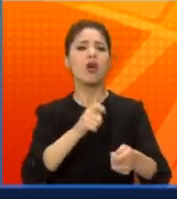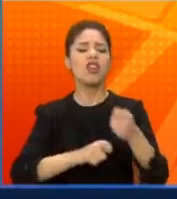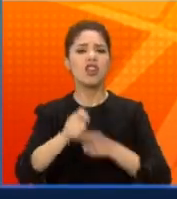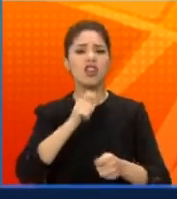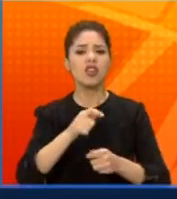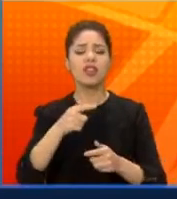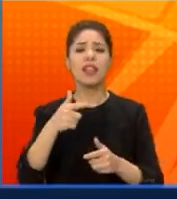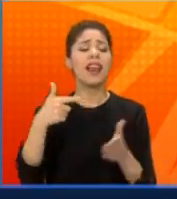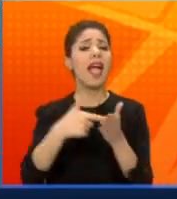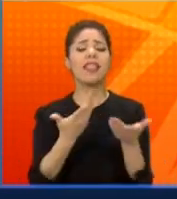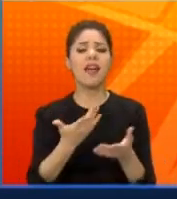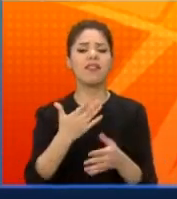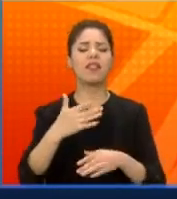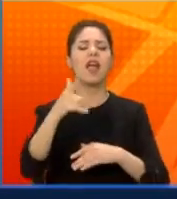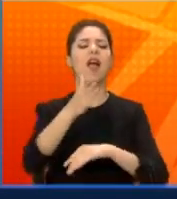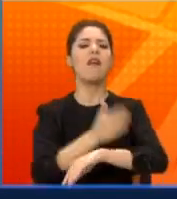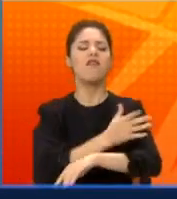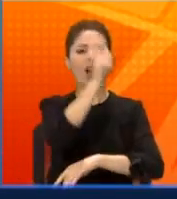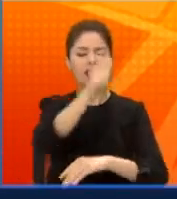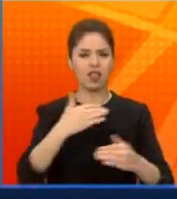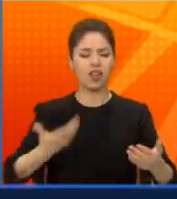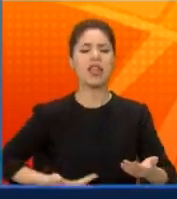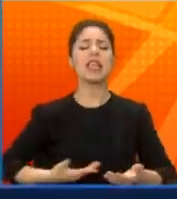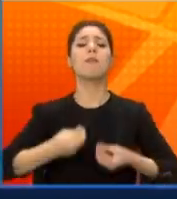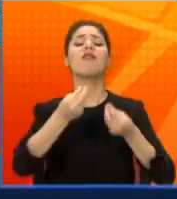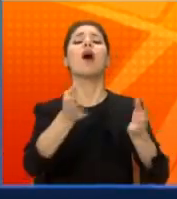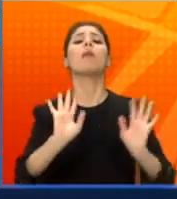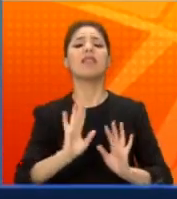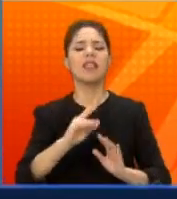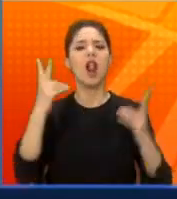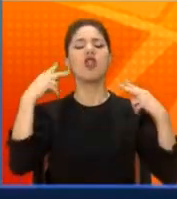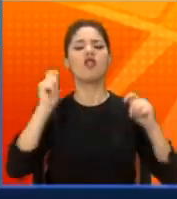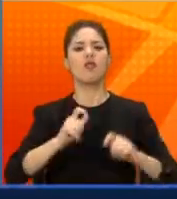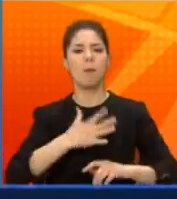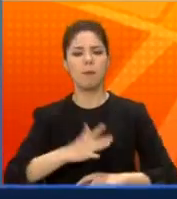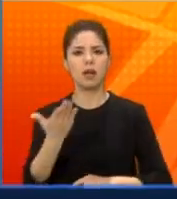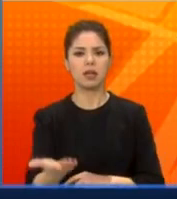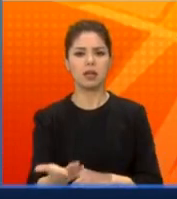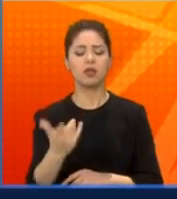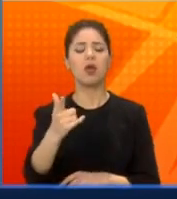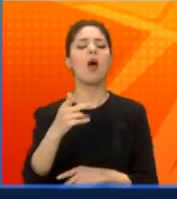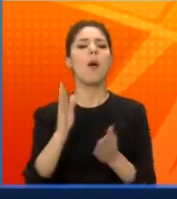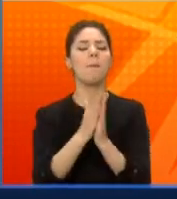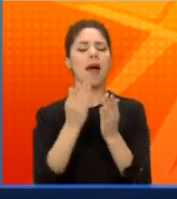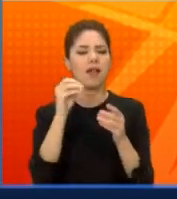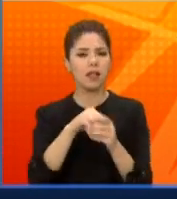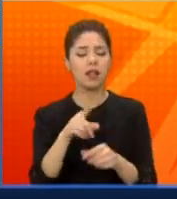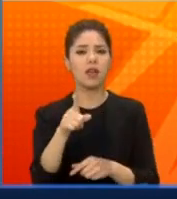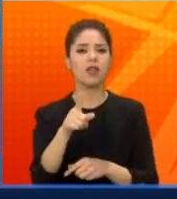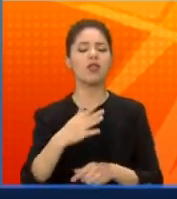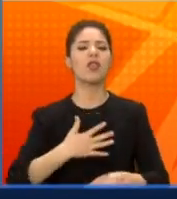amacı halka hizmet vermek değil, şov yapmaktır. Mesela Mersin'de CHP'li Büyükşehir